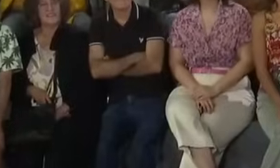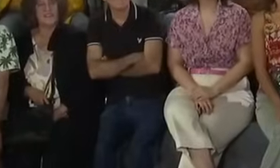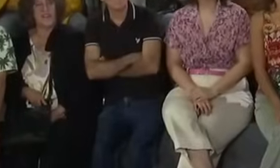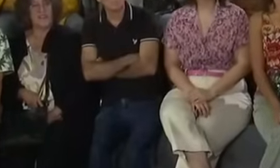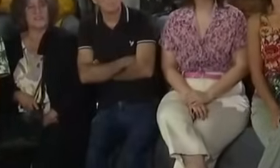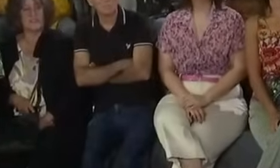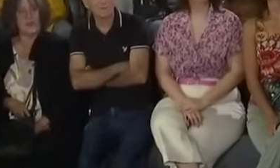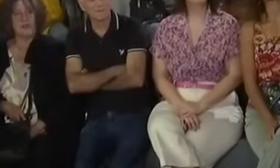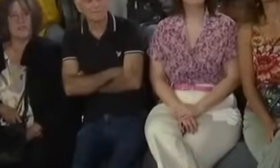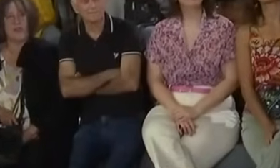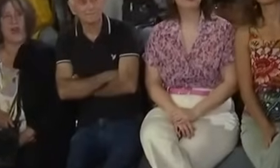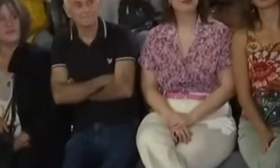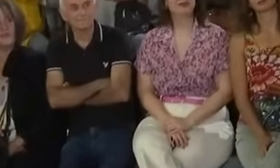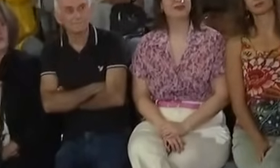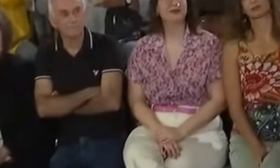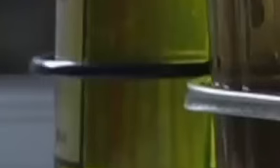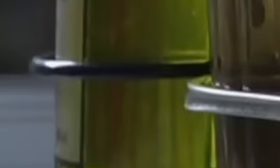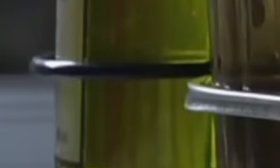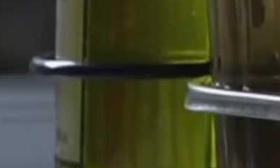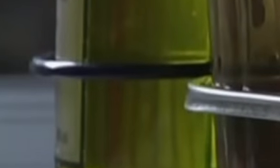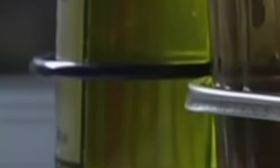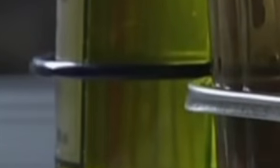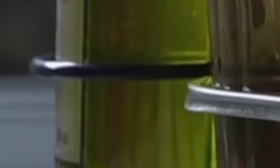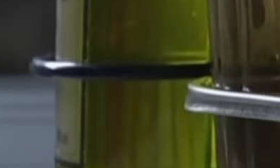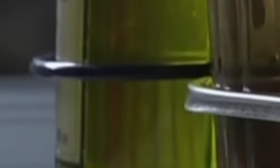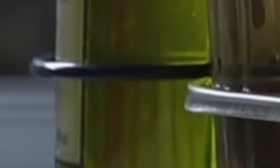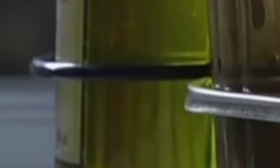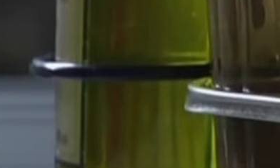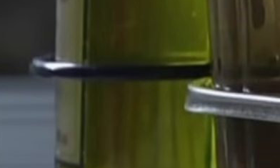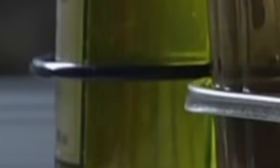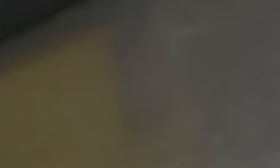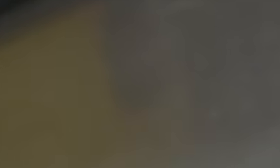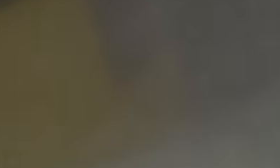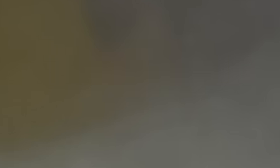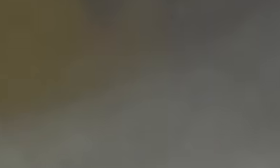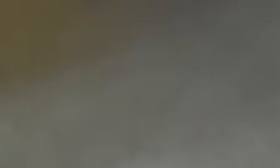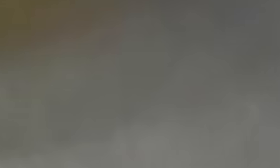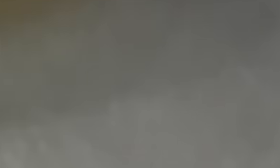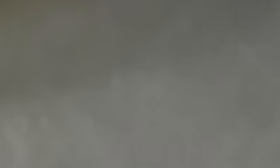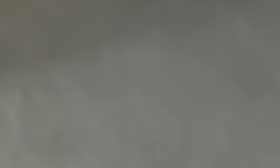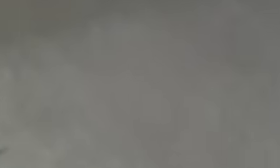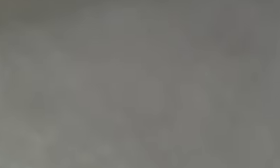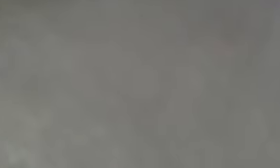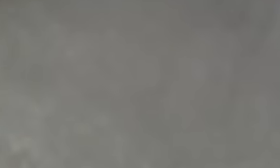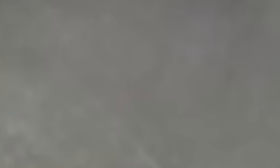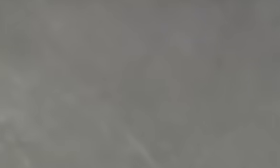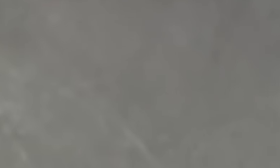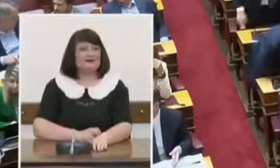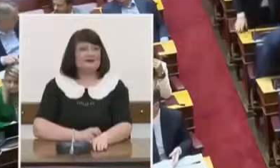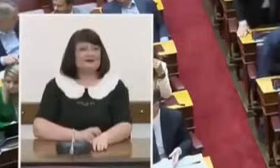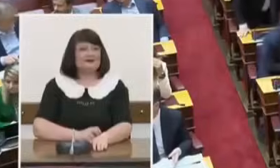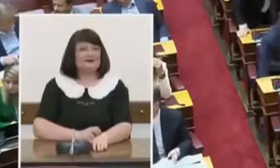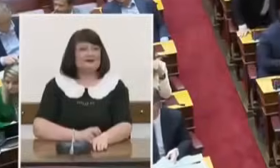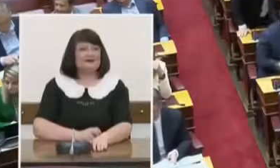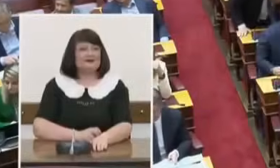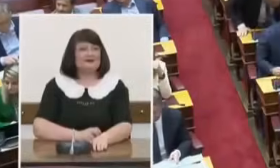Κασελάκη, καθώς σε βίντεό του συνέκρινε διαφορετικής ποιότητας λάδι για να δείξει ότι είναι ακριβότερο στην Ελλάδα από άλλες ευρωπαϊκές χώρες. Η σύγκριση